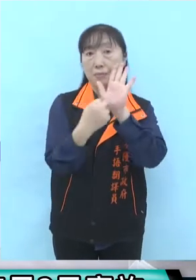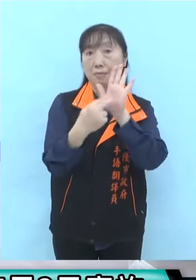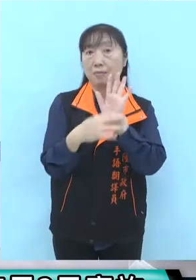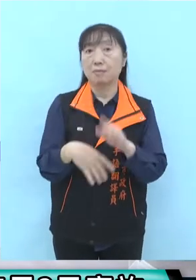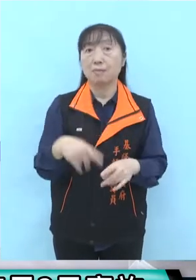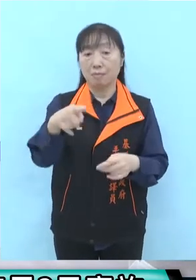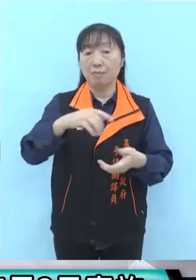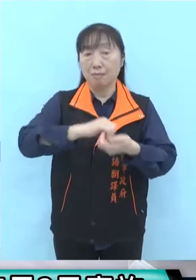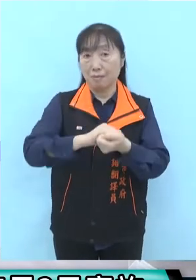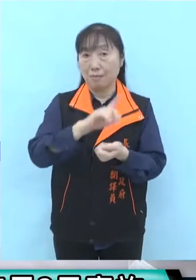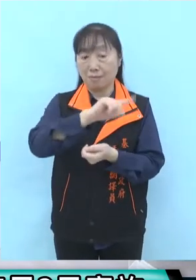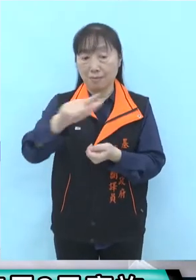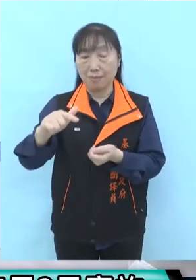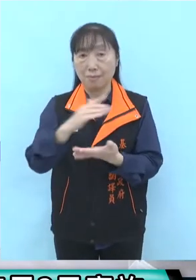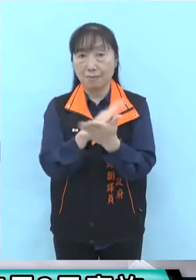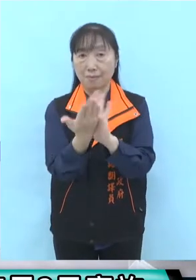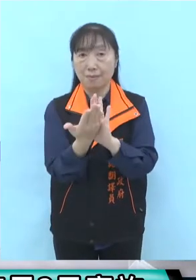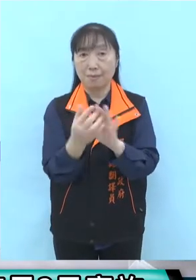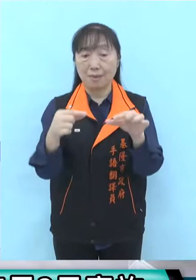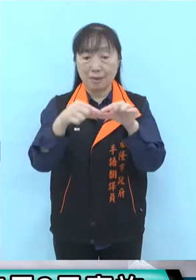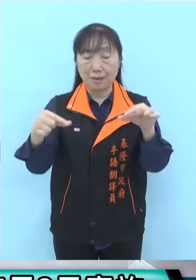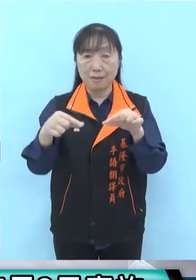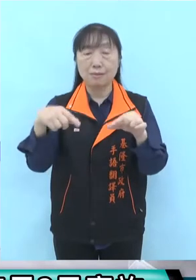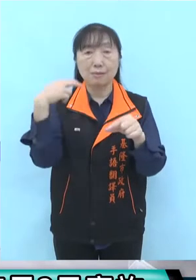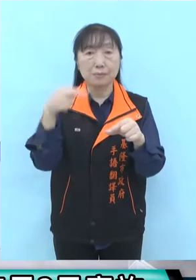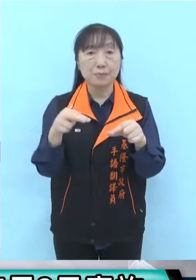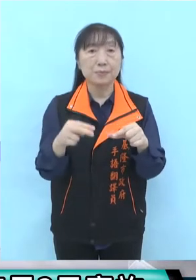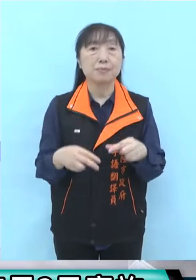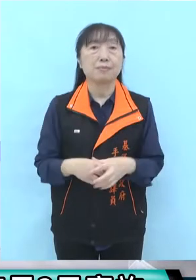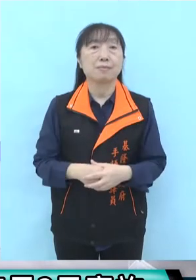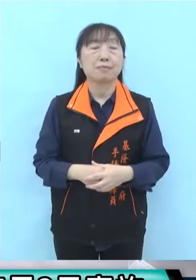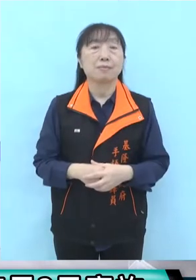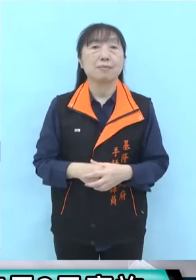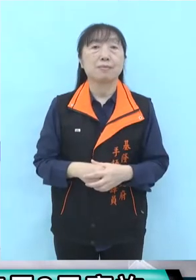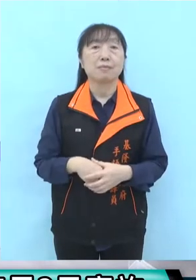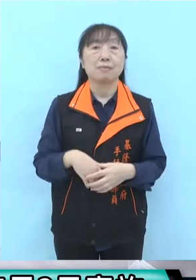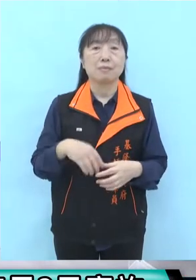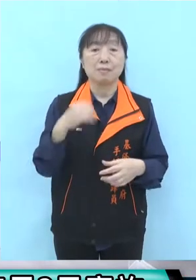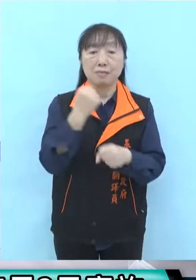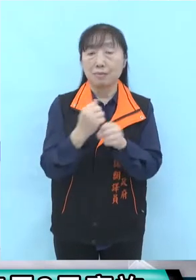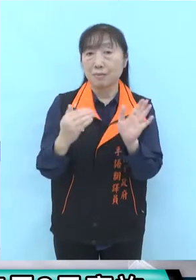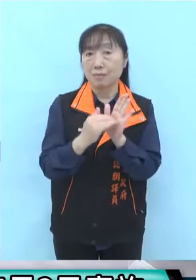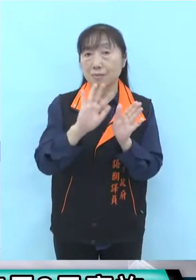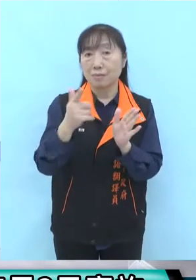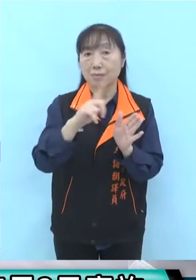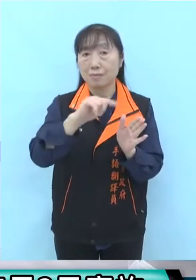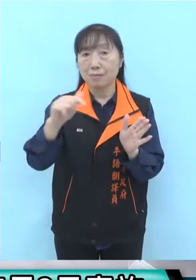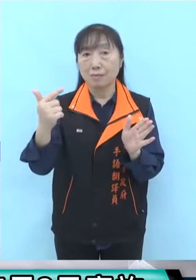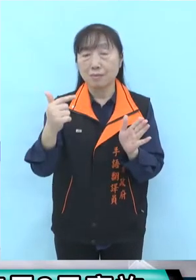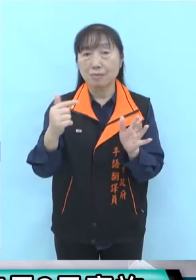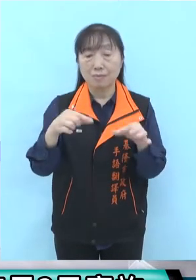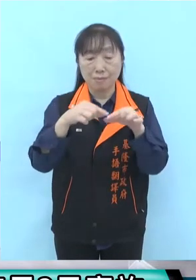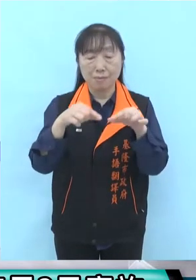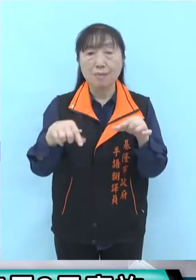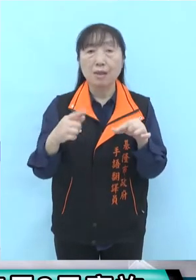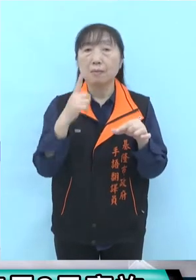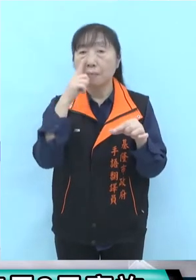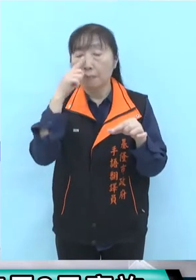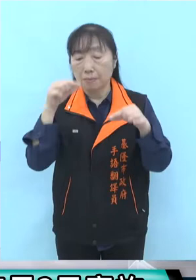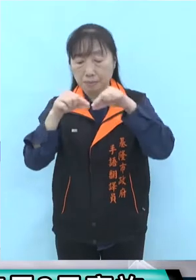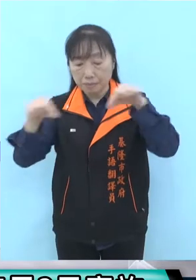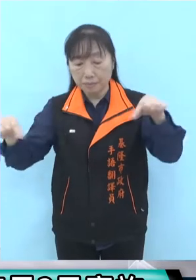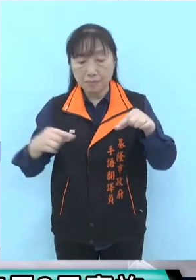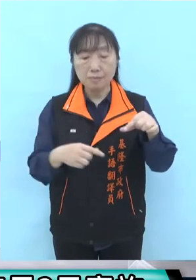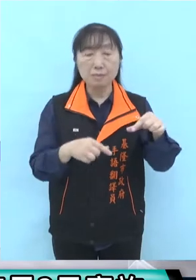你的这些相关的一个试剂，还有这个已经做完的这个快筛的这个试片，呈现